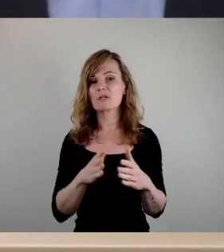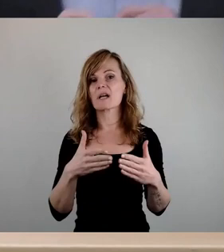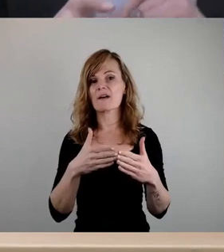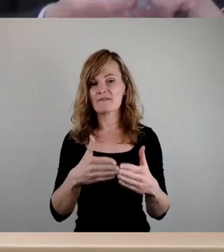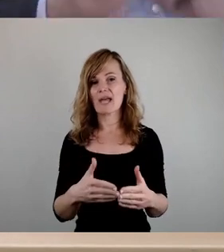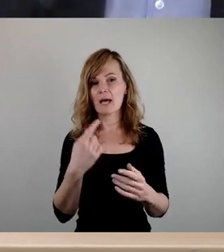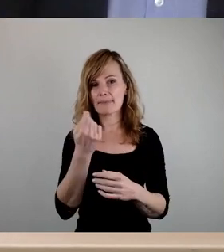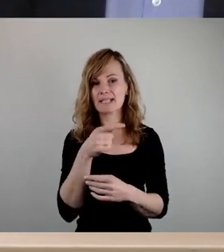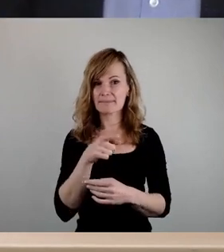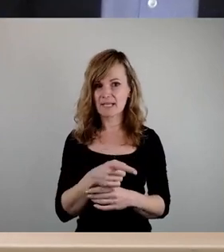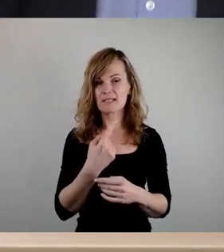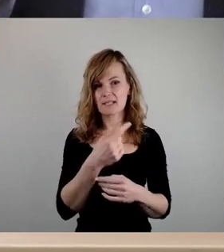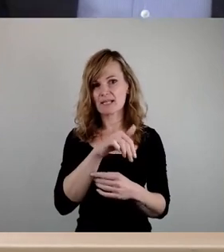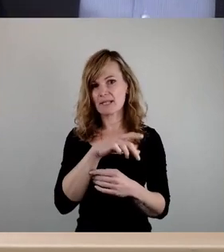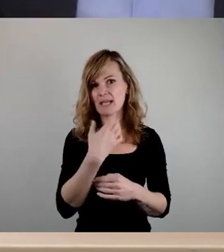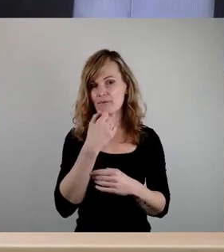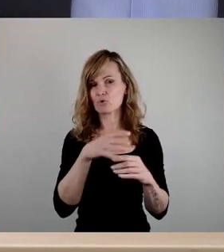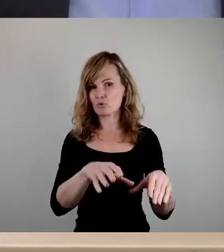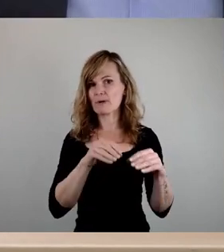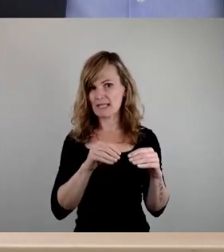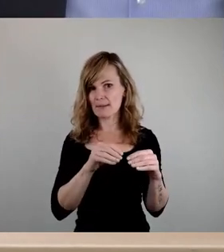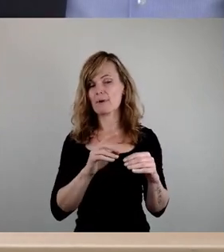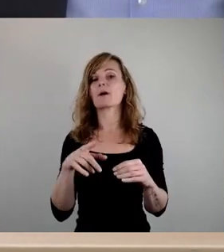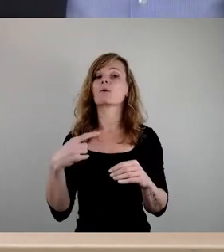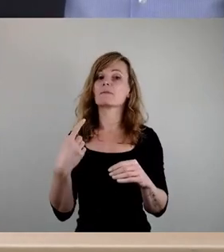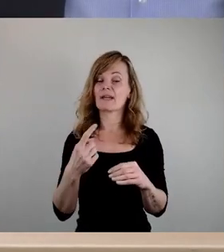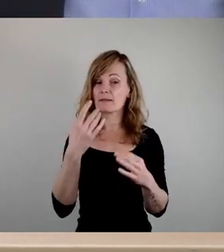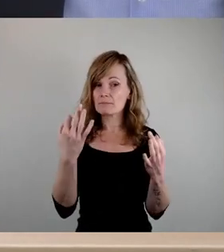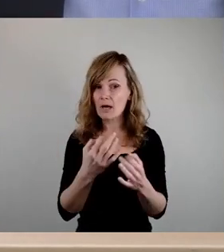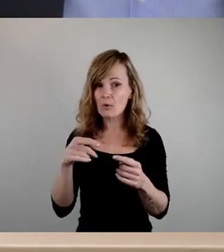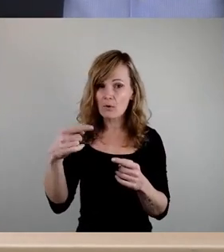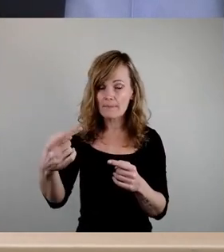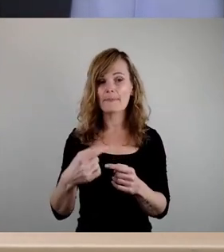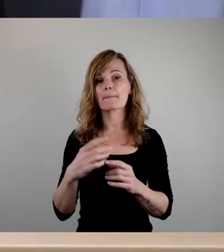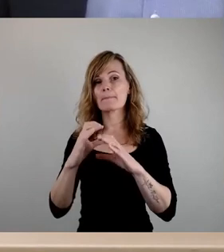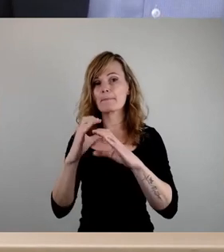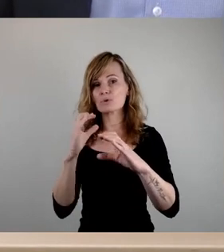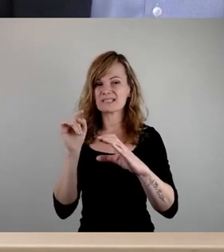Und dann wird man noch, wenn es notwendig ist, abstimmen lassen, ob die Buslinie